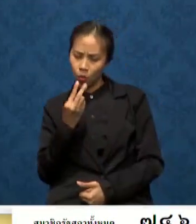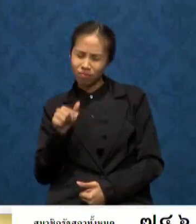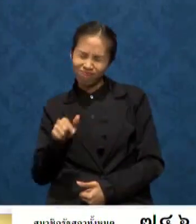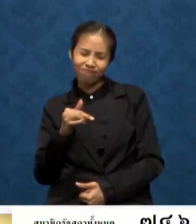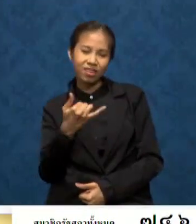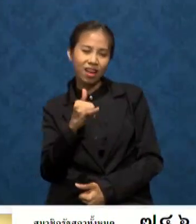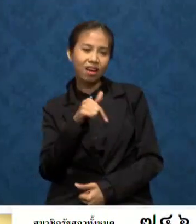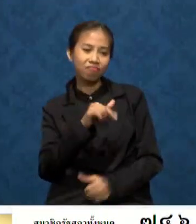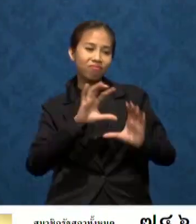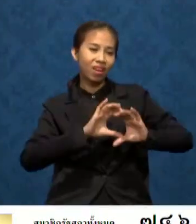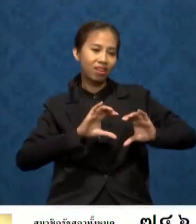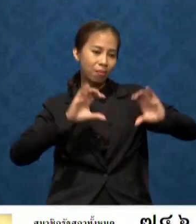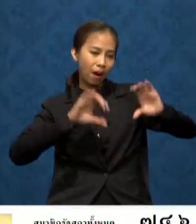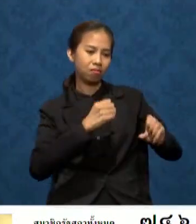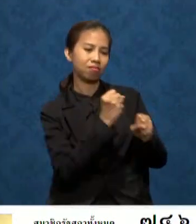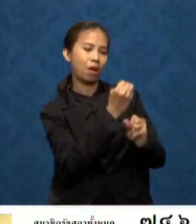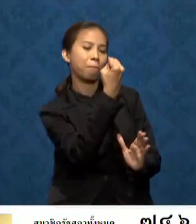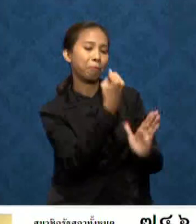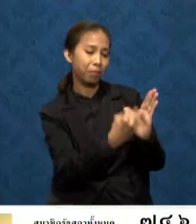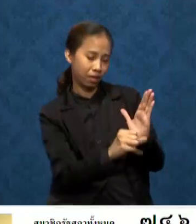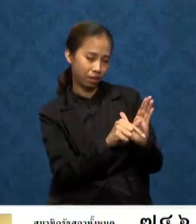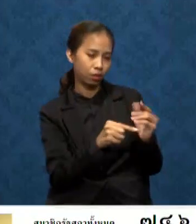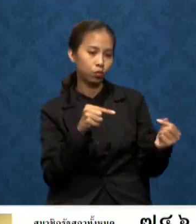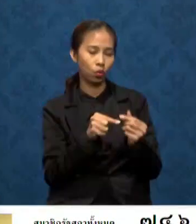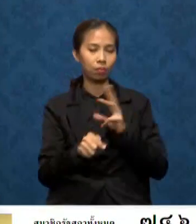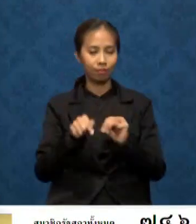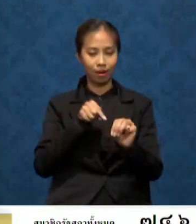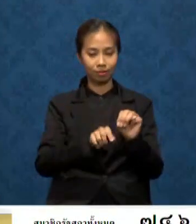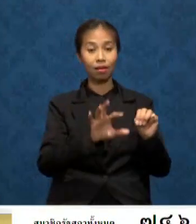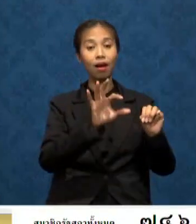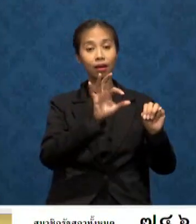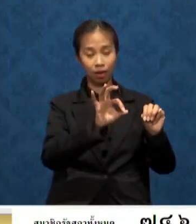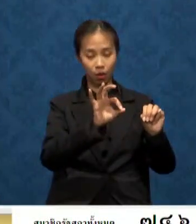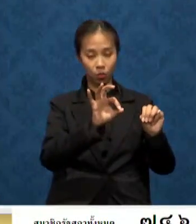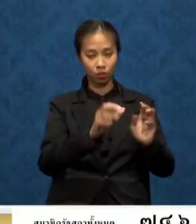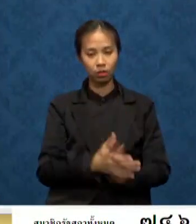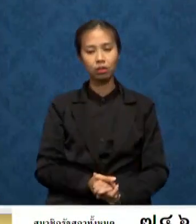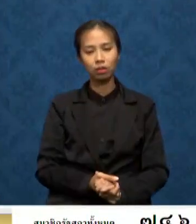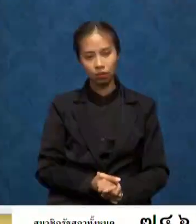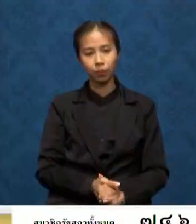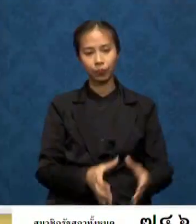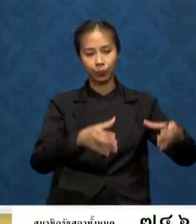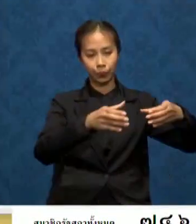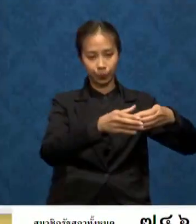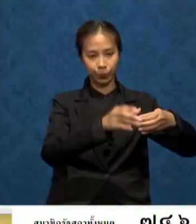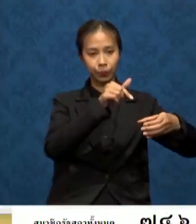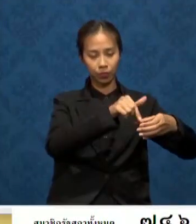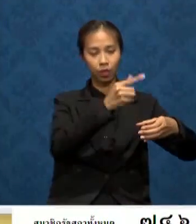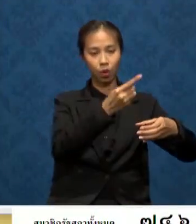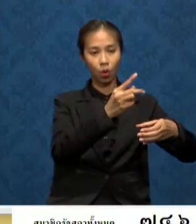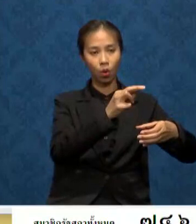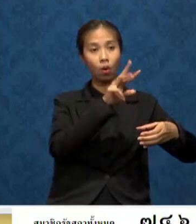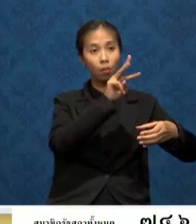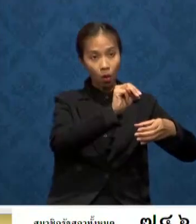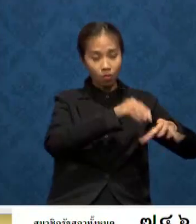รัฐบาลชุดนี้กระทำความผิดก็คือมาตรา 9ที่กำหนดว่าคณะรัฐมนตรีต้องไม่บริหาร